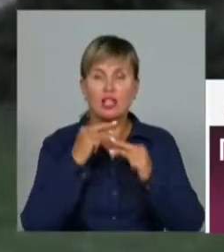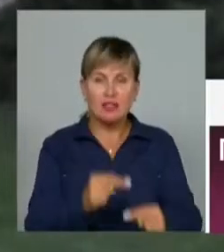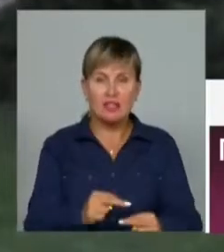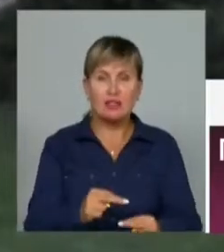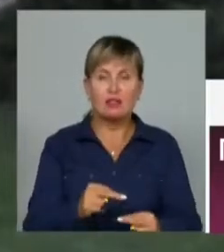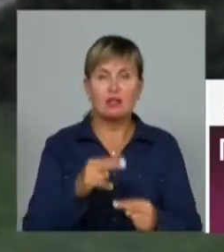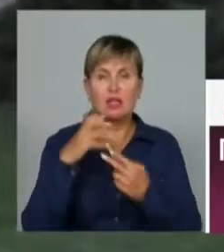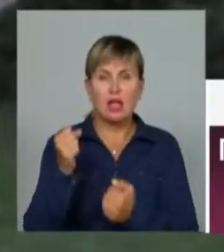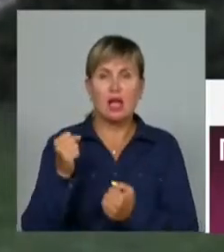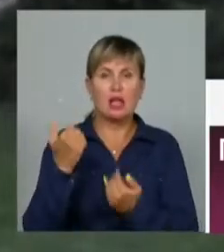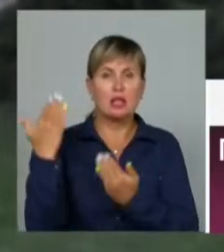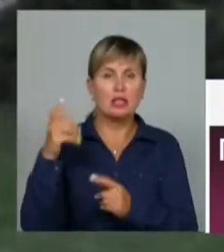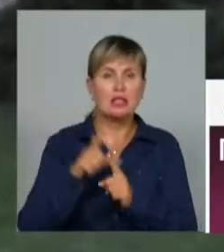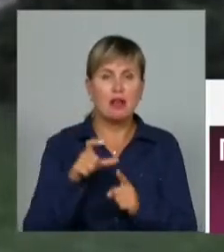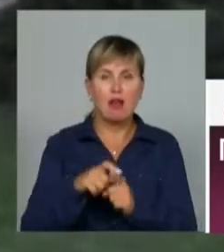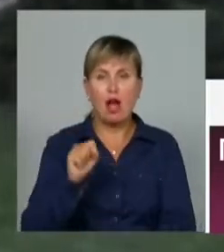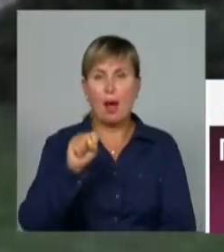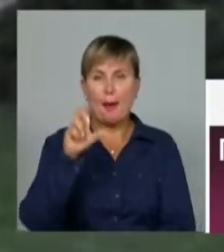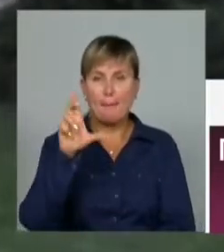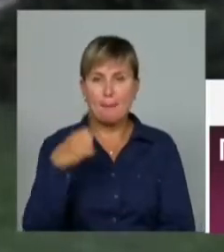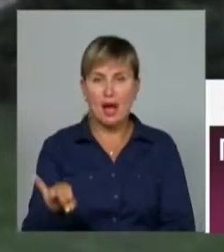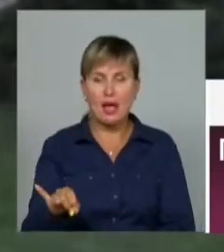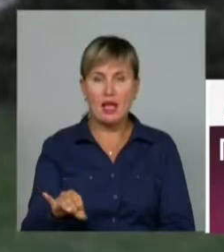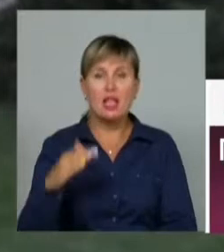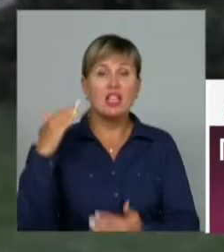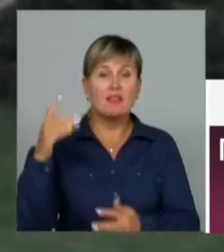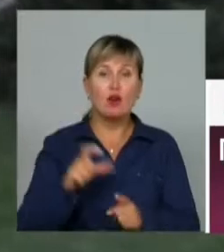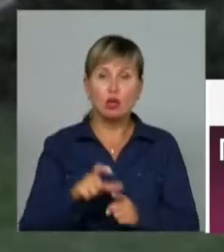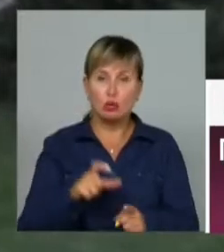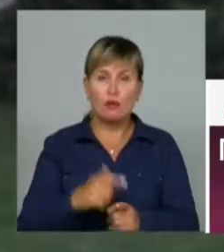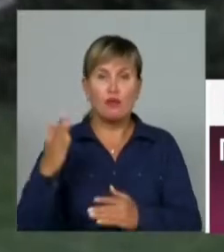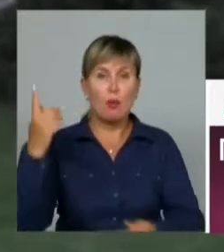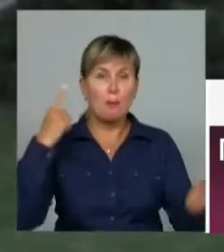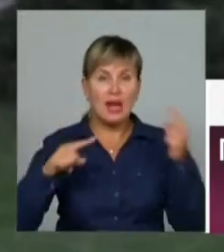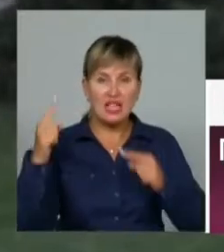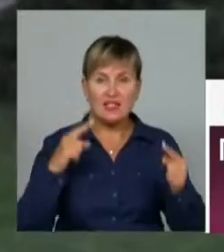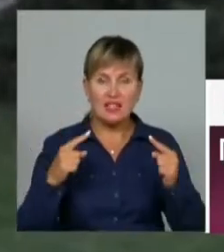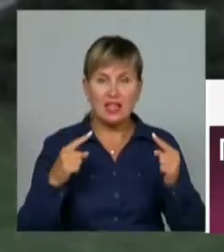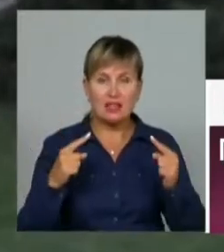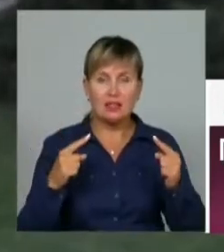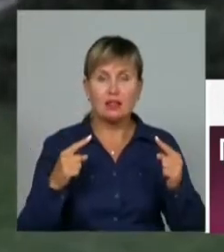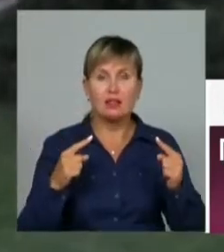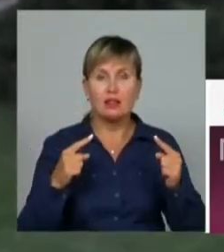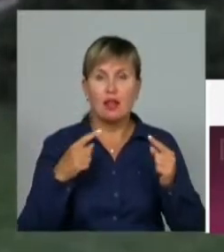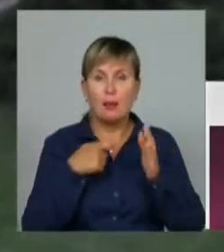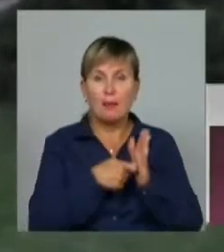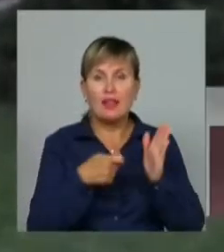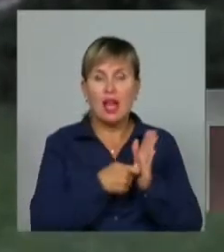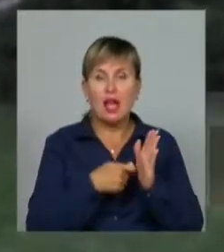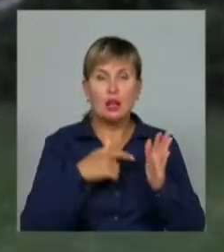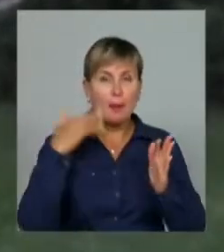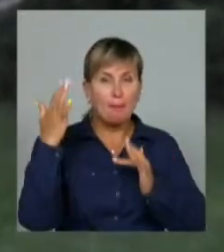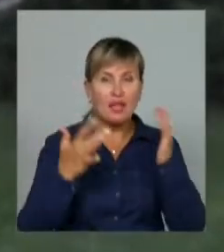Абая. Из его слов, из его произведения питает те мысли,